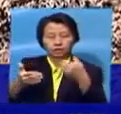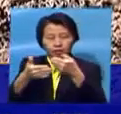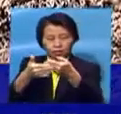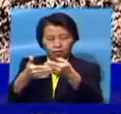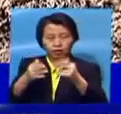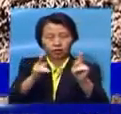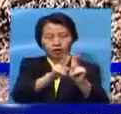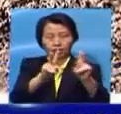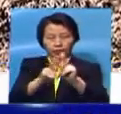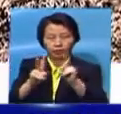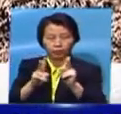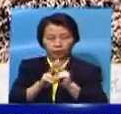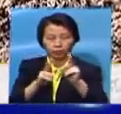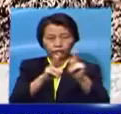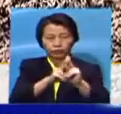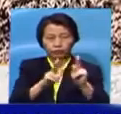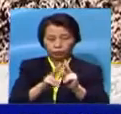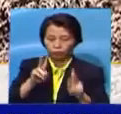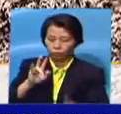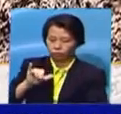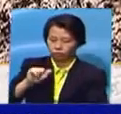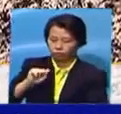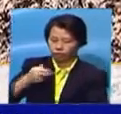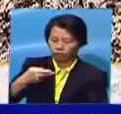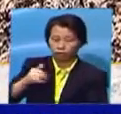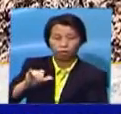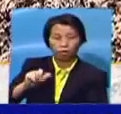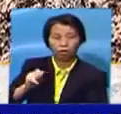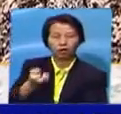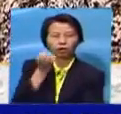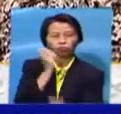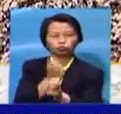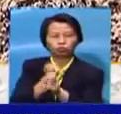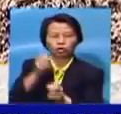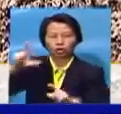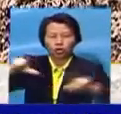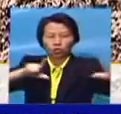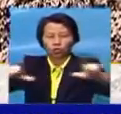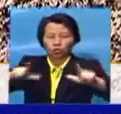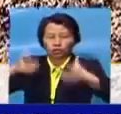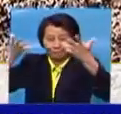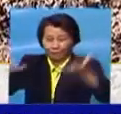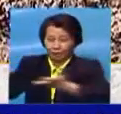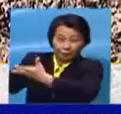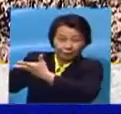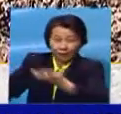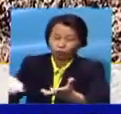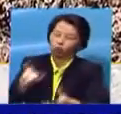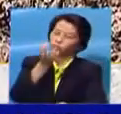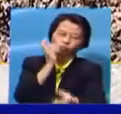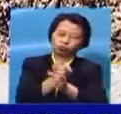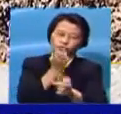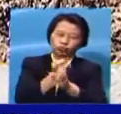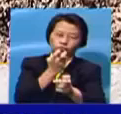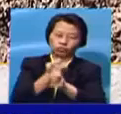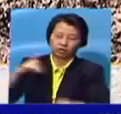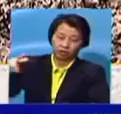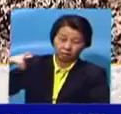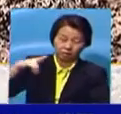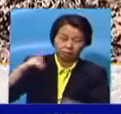Terengganu ini dan juga kesukaran untuk membawa masuk jentera berat ke dalam lokasi di mana pesawat